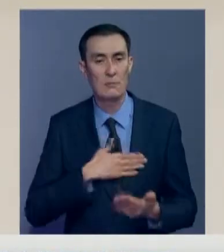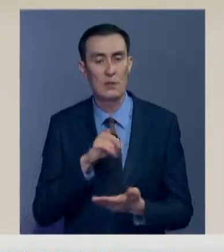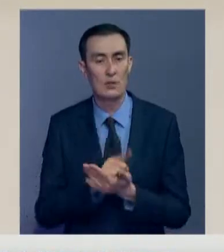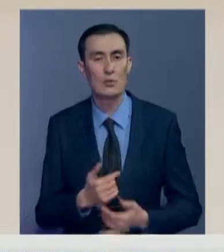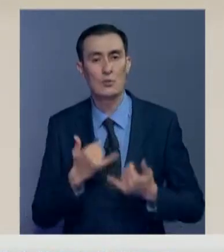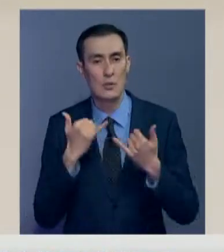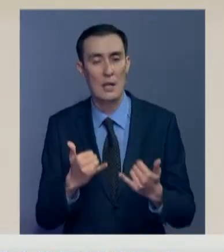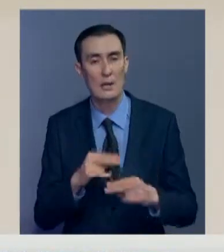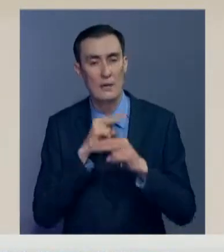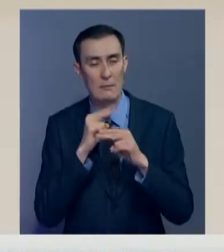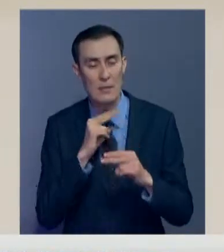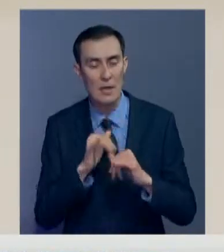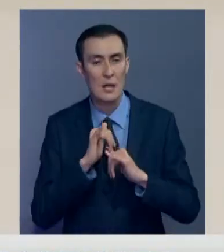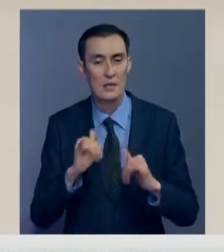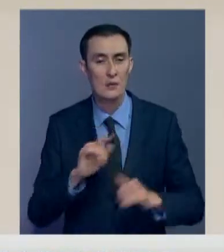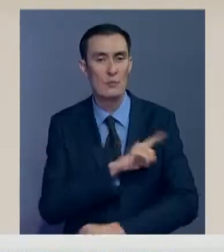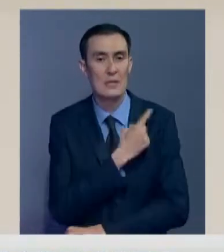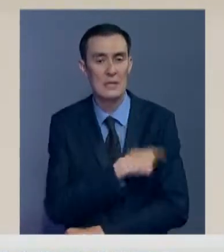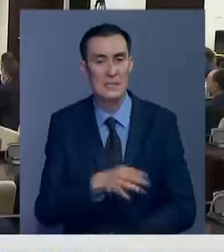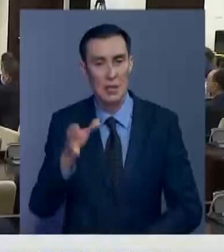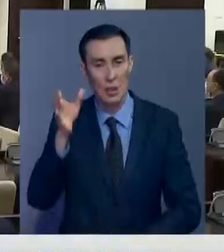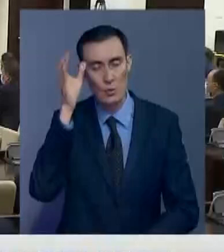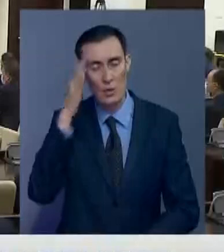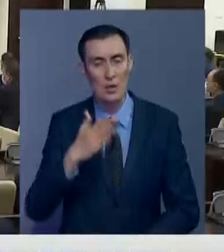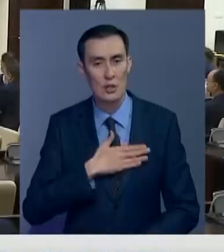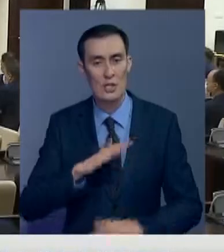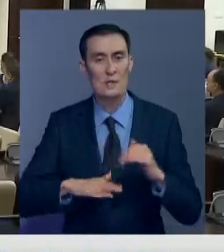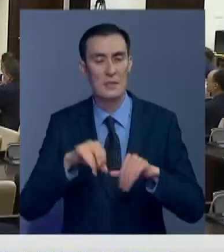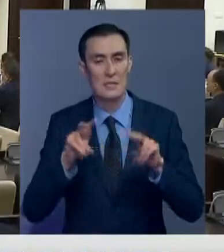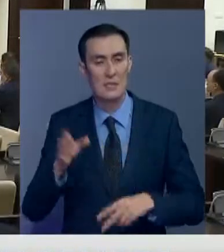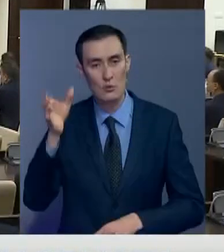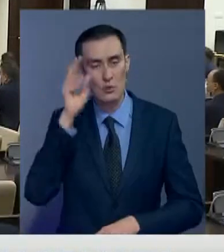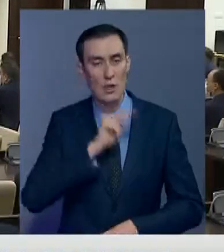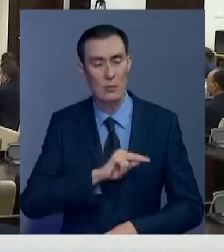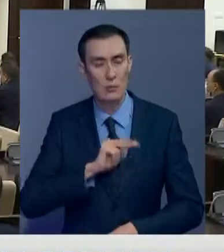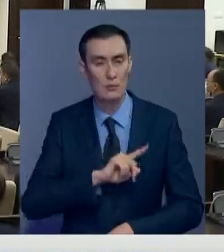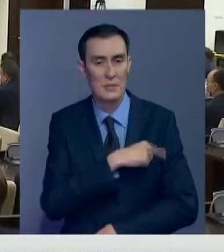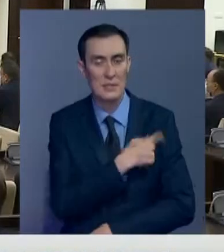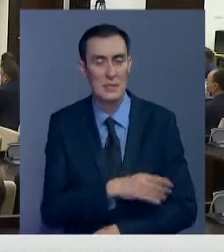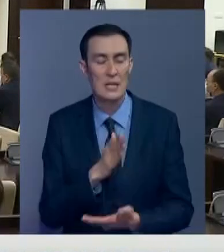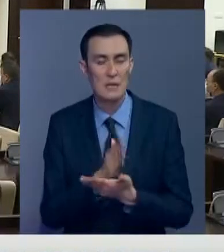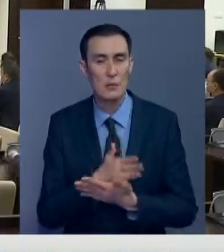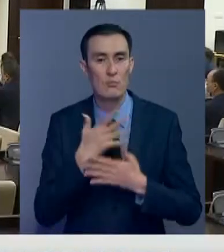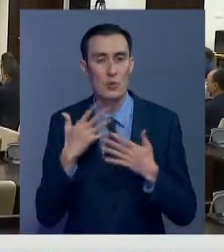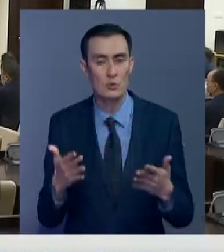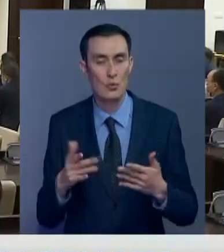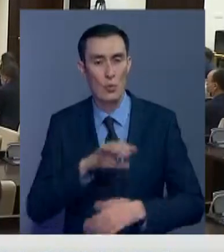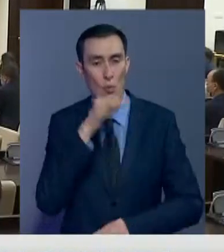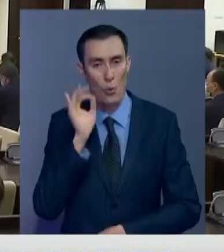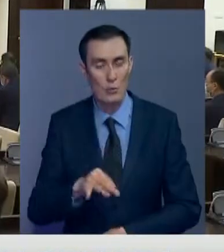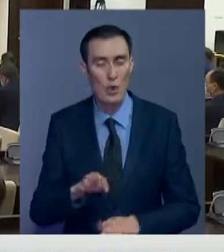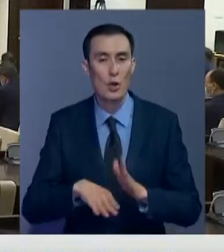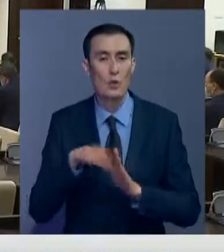уделять особое внимание развитию медицинской науки. Наши ученые, работающие в этой области, имеют большой потенциал.